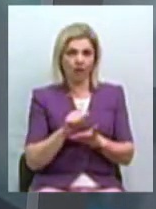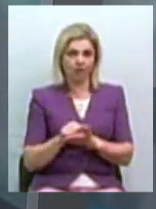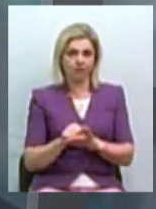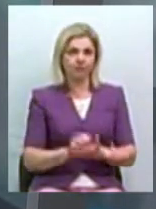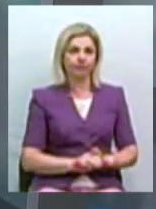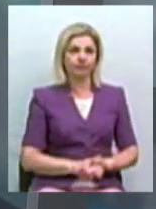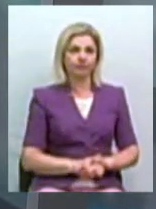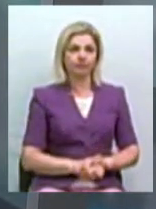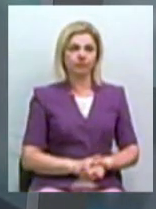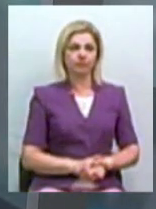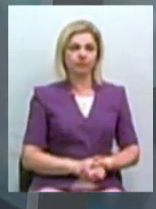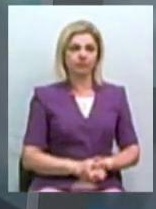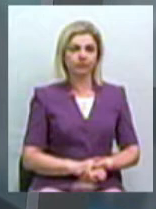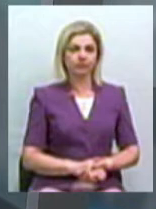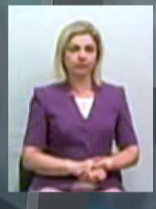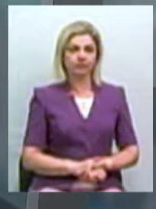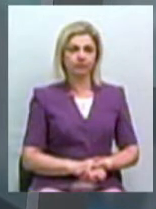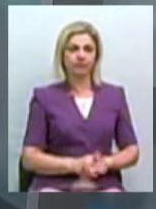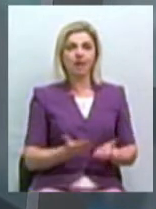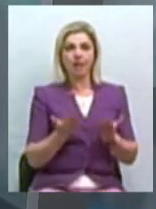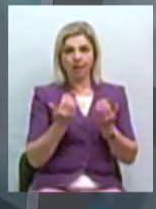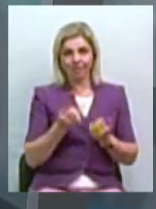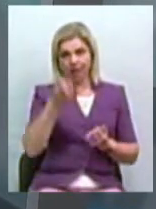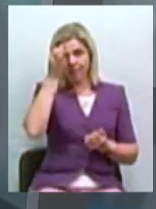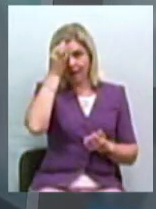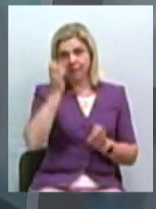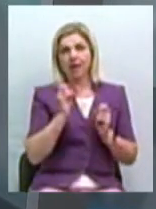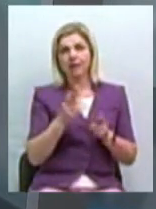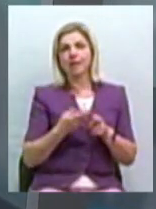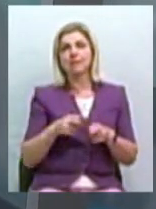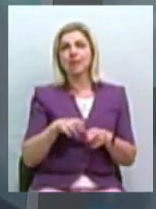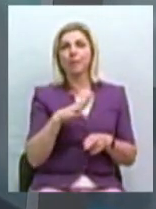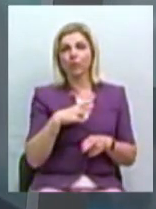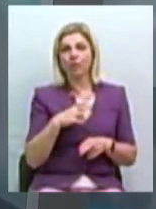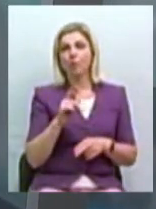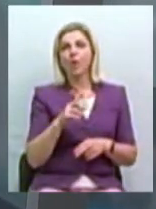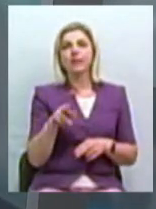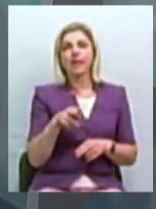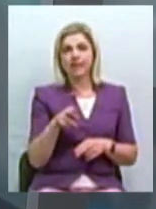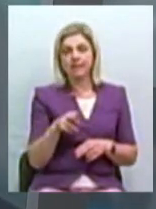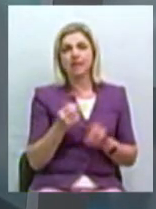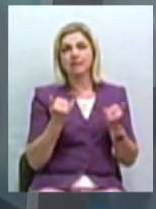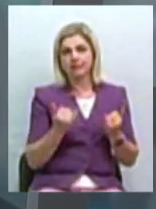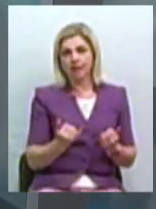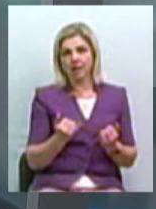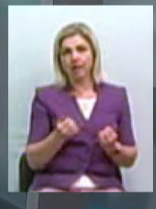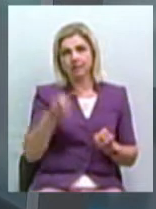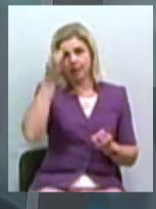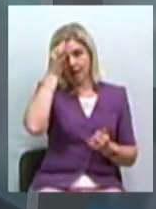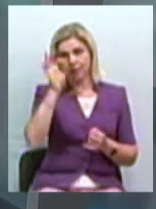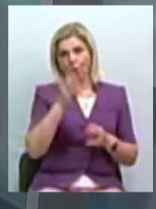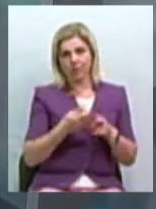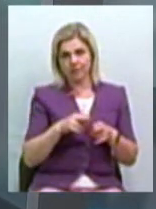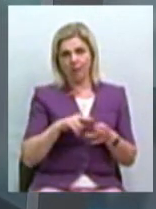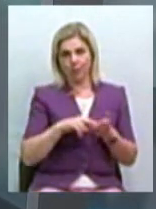Катерина Балєєва та Ігор Чорний. І давайте нагадаємо, як це було, адже Денис Барашковський саме зараз згадав про цей проєкт. Будь